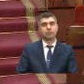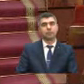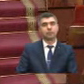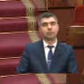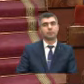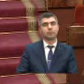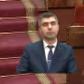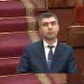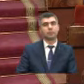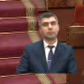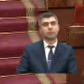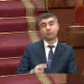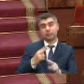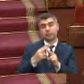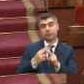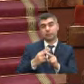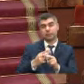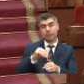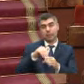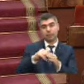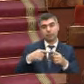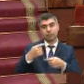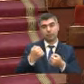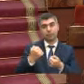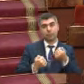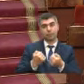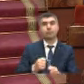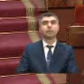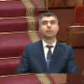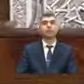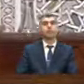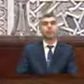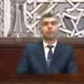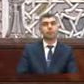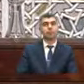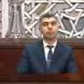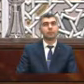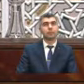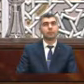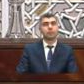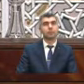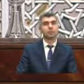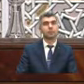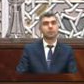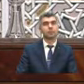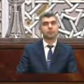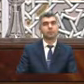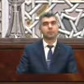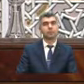الكلمة الآن باسم فريق الأسرة والمعاصرة لسيد النائب عبد اللطيف وهبي.